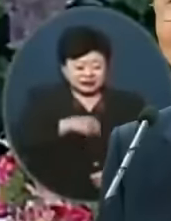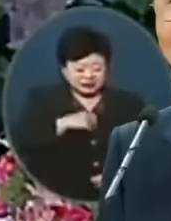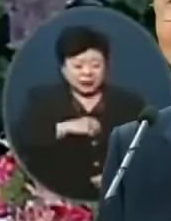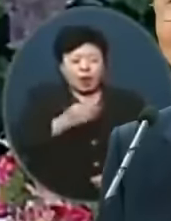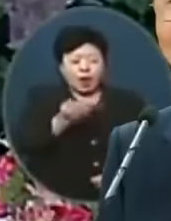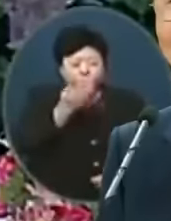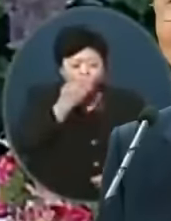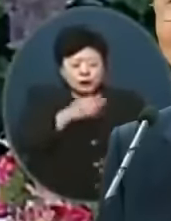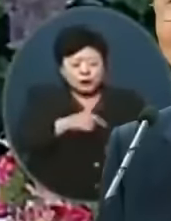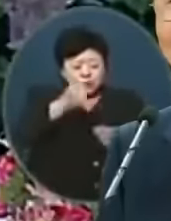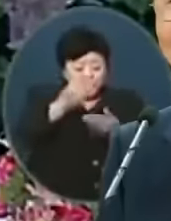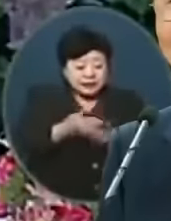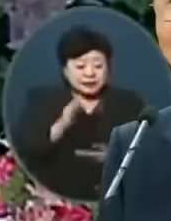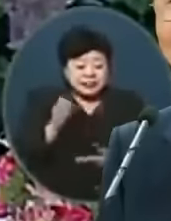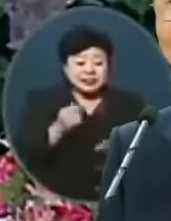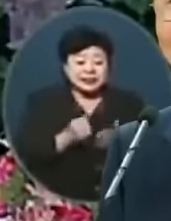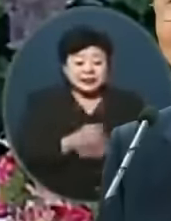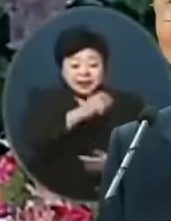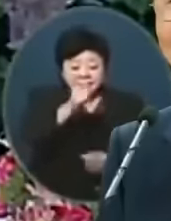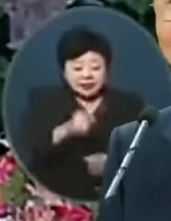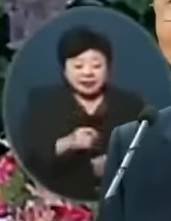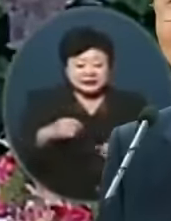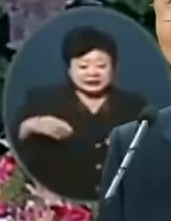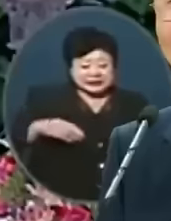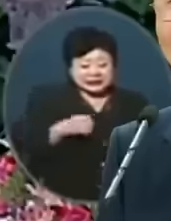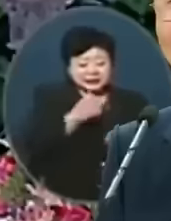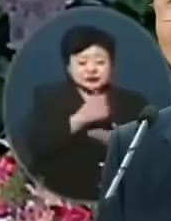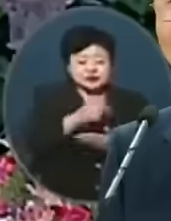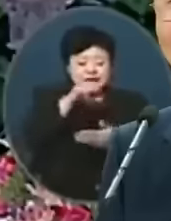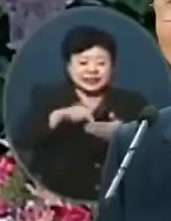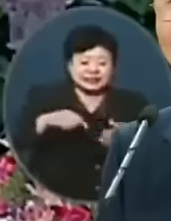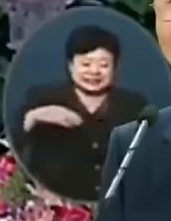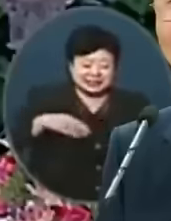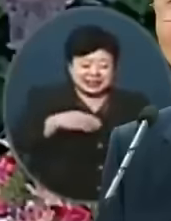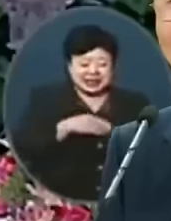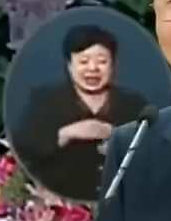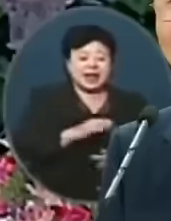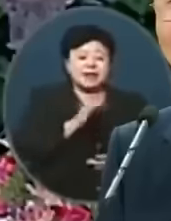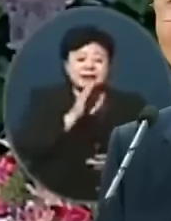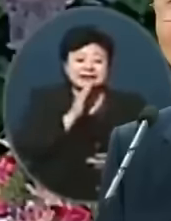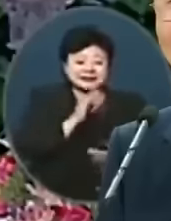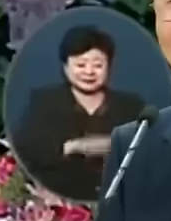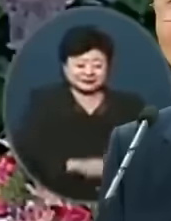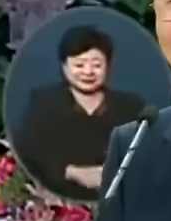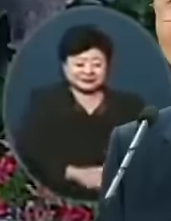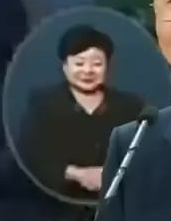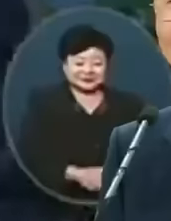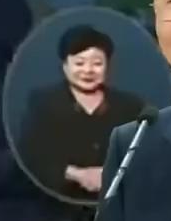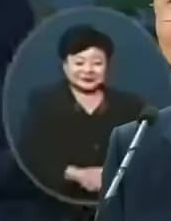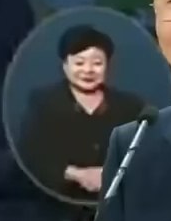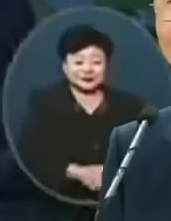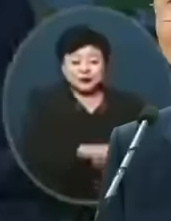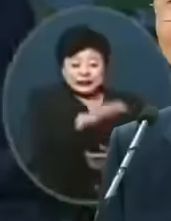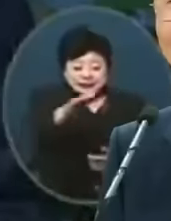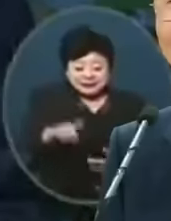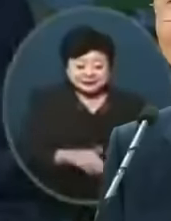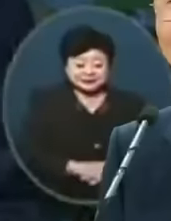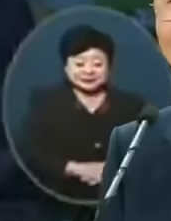거룩함과 구원하심이 되셨으니 기록된 바 자랑하는 자는 주 안에서 자랑함을 갖게 하려 합니다. 우리는